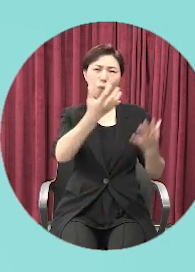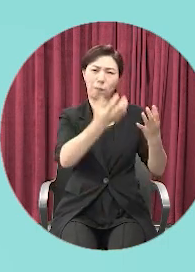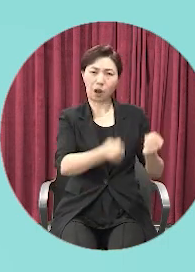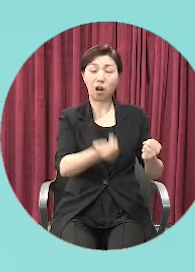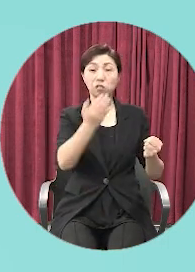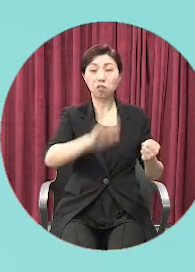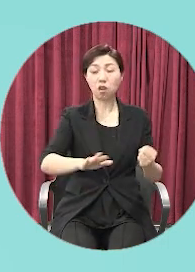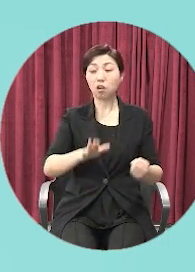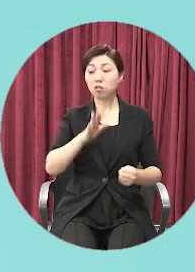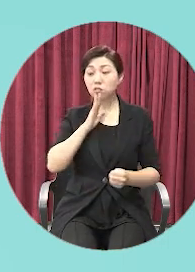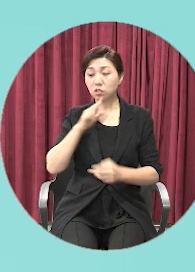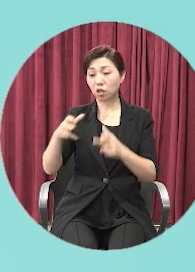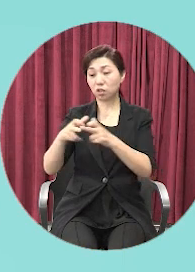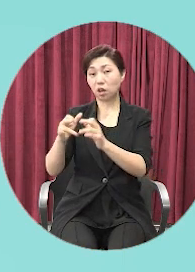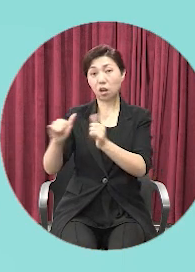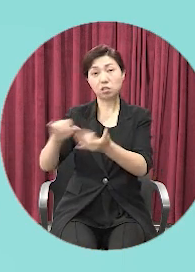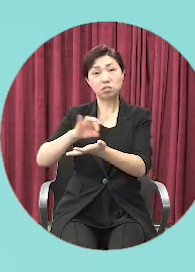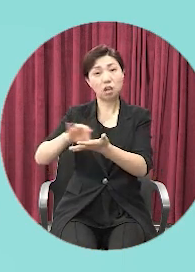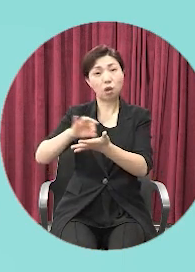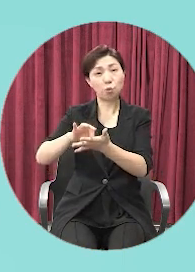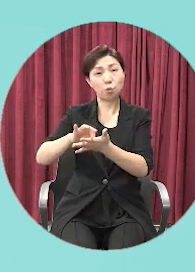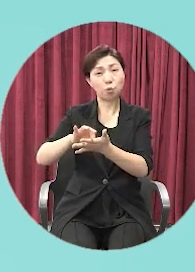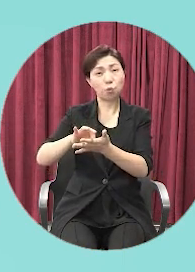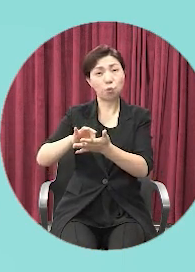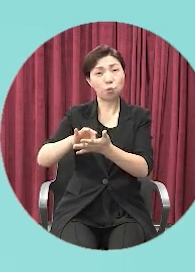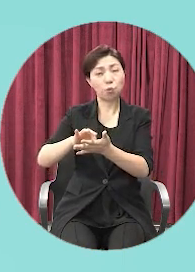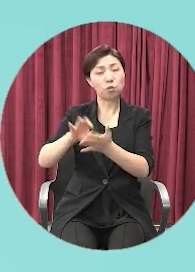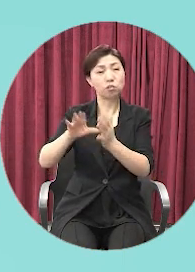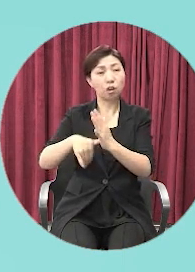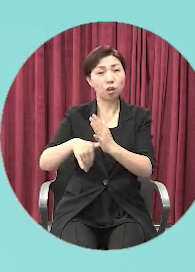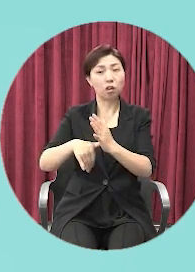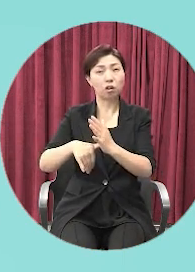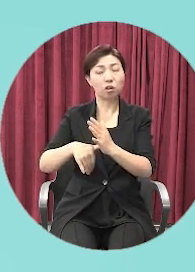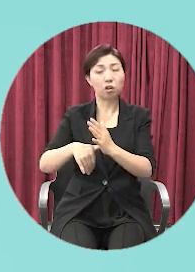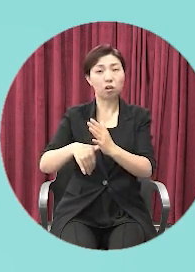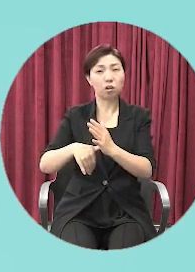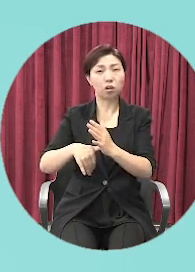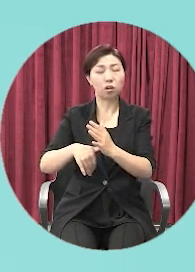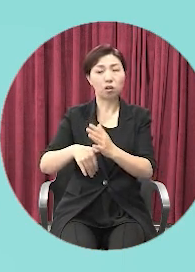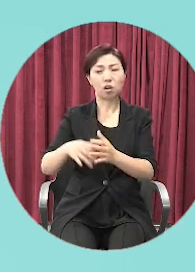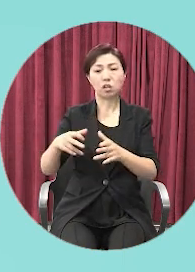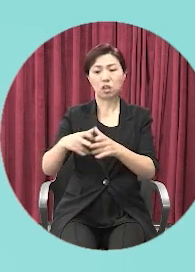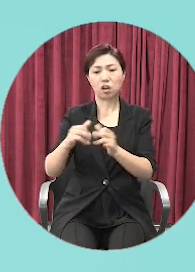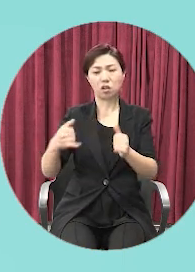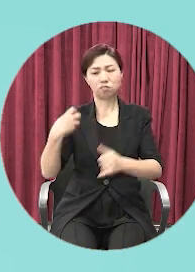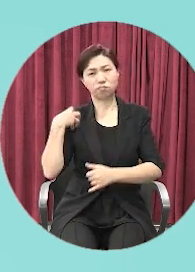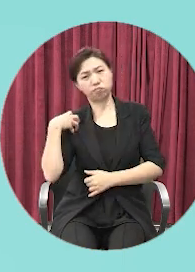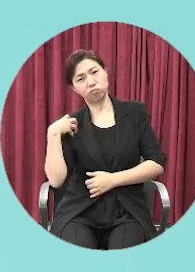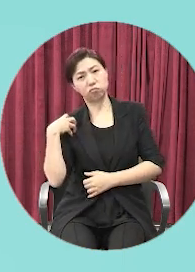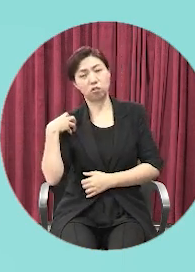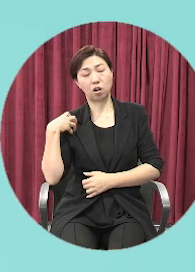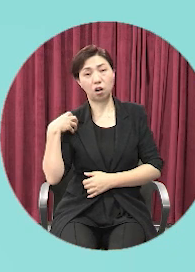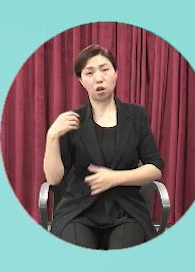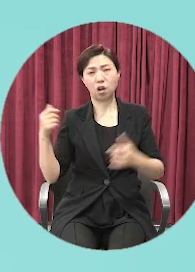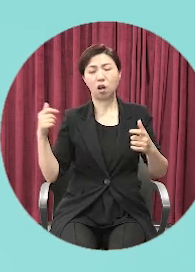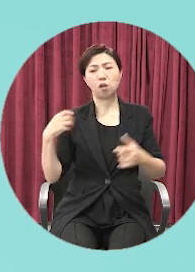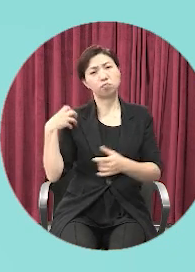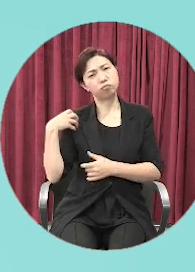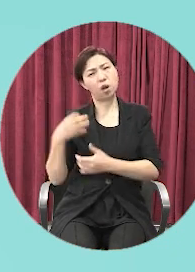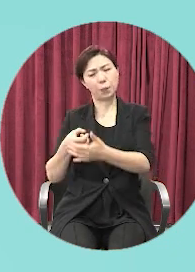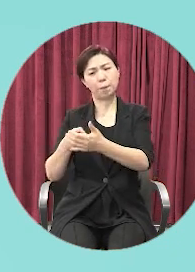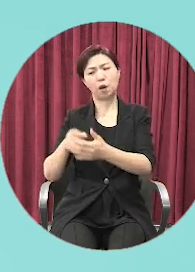현장에서 쓸 때 그것들이 정말로 현장의 그 어떤 부담을 줄여준다든지 이런